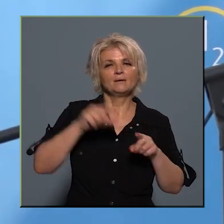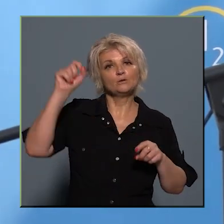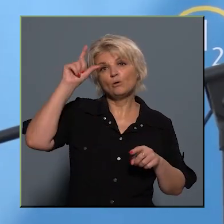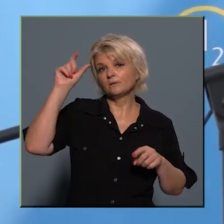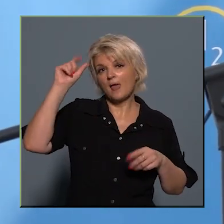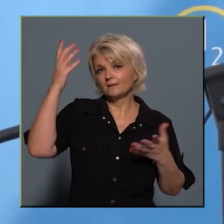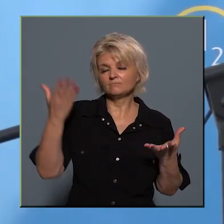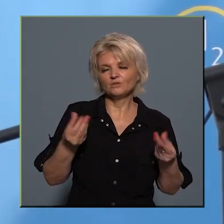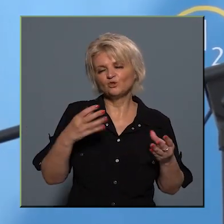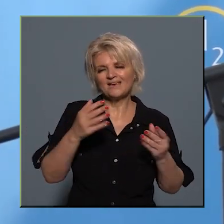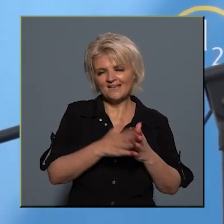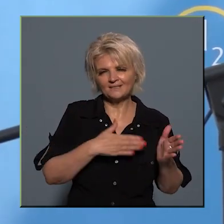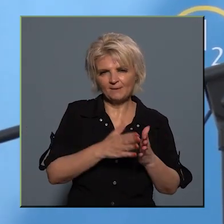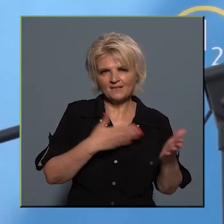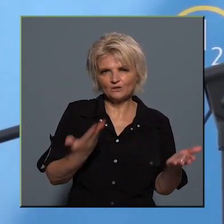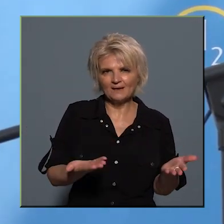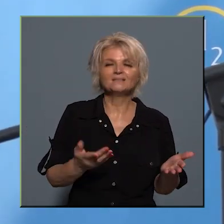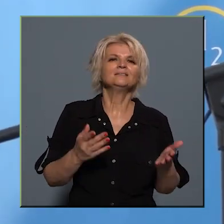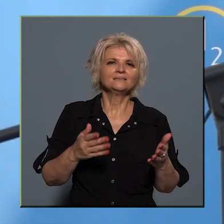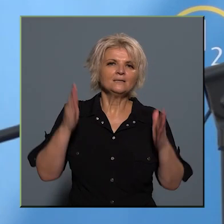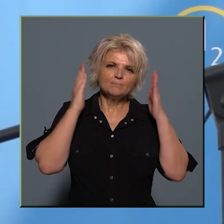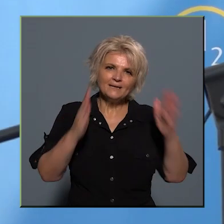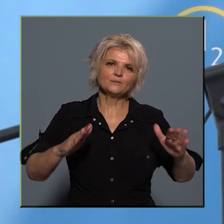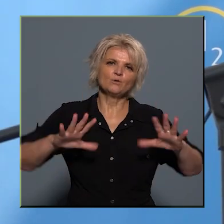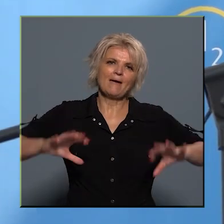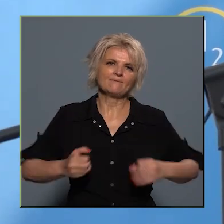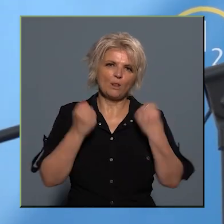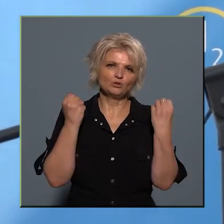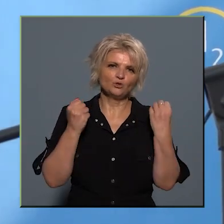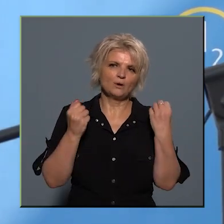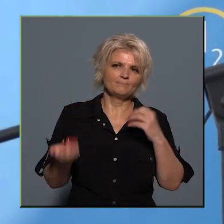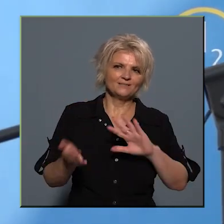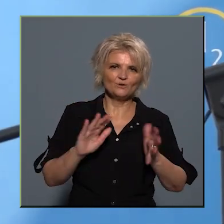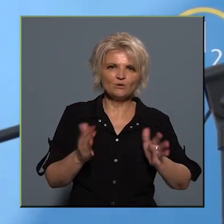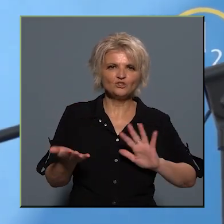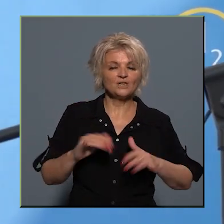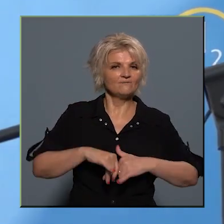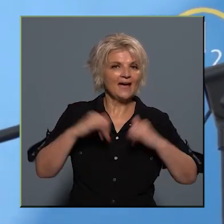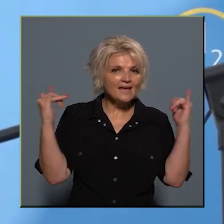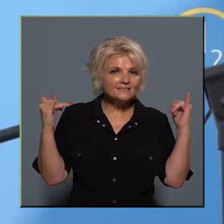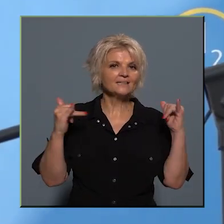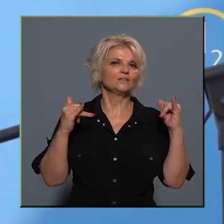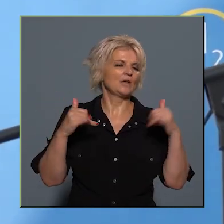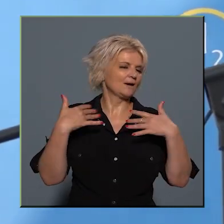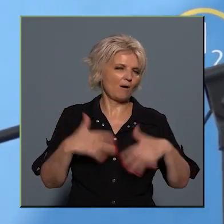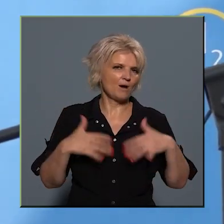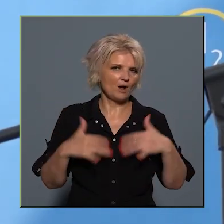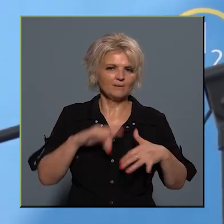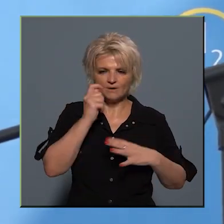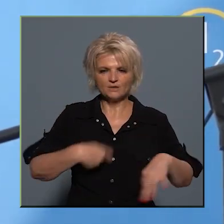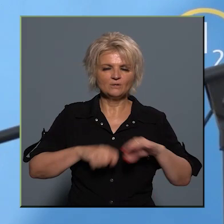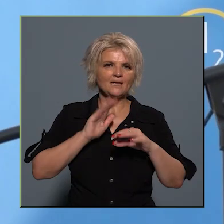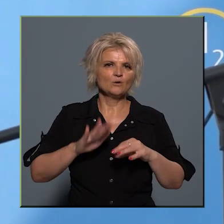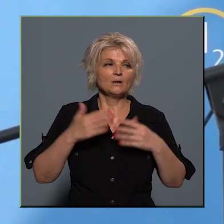számtalan kezdeményezésben, de bízunk benne, hogy meg is valósulnak bizonyos fejlesztések a lehető leghamarabb.